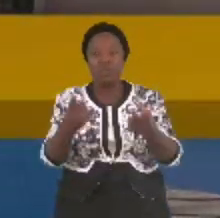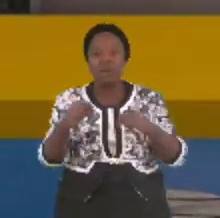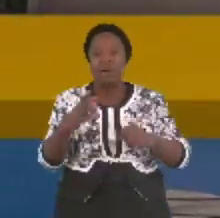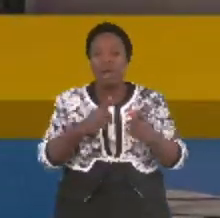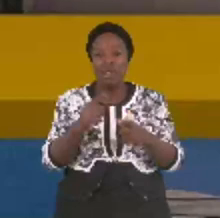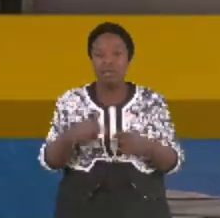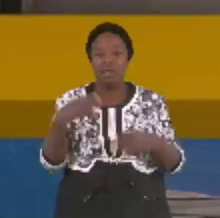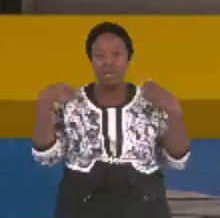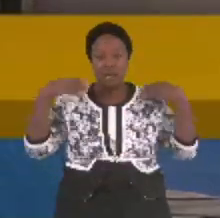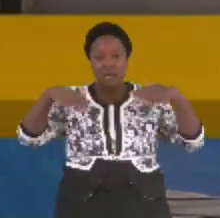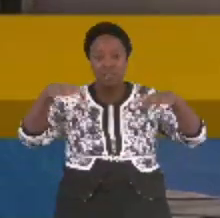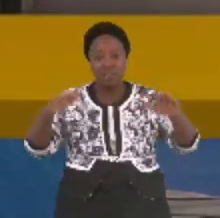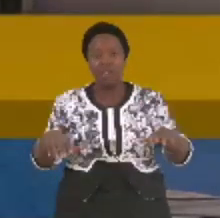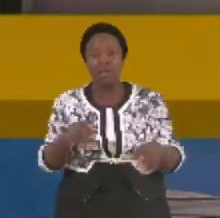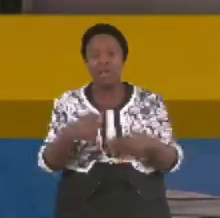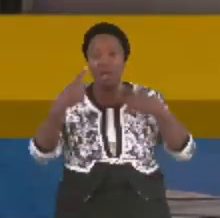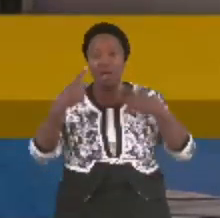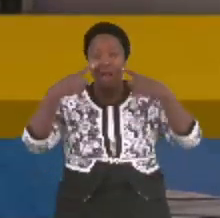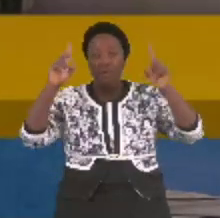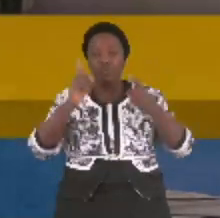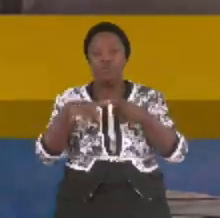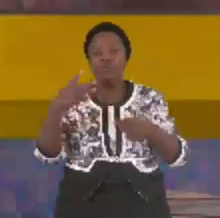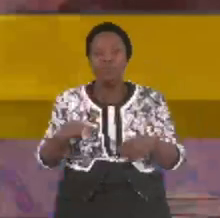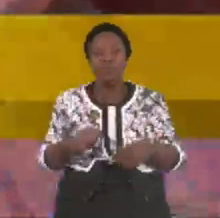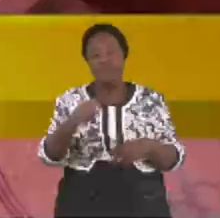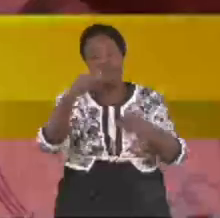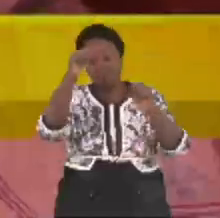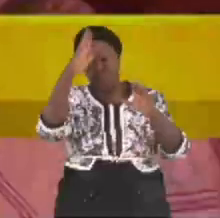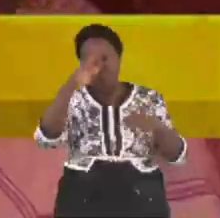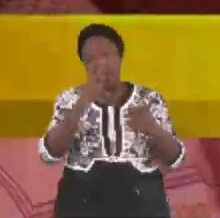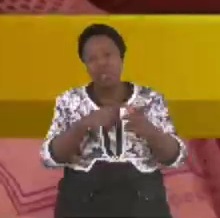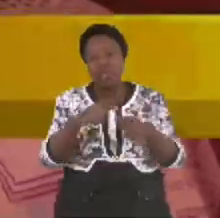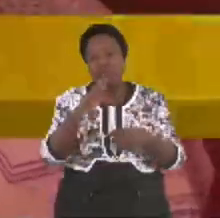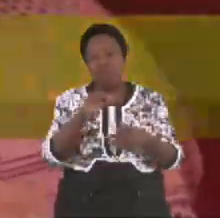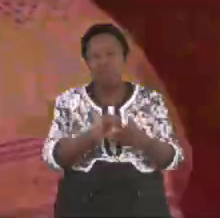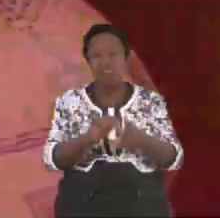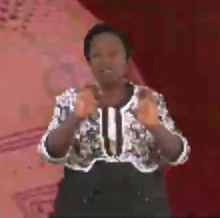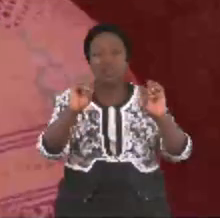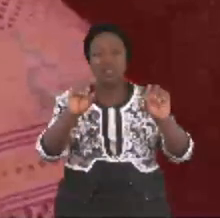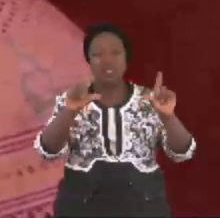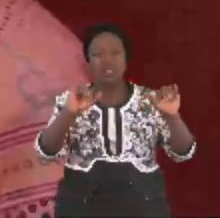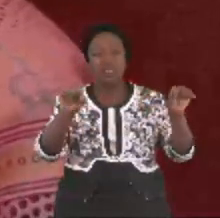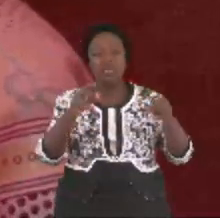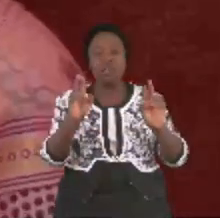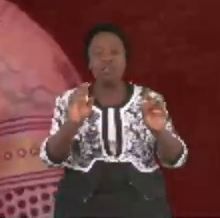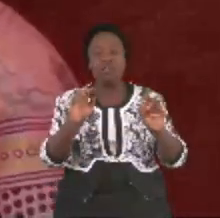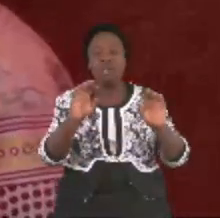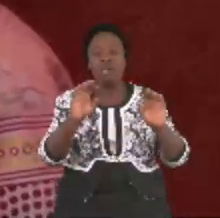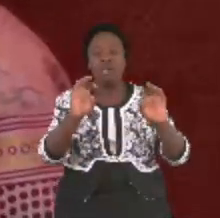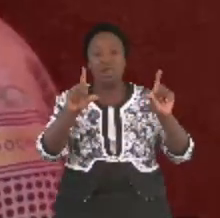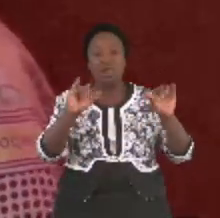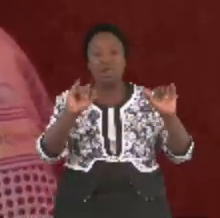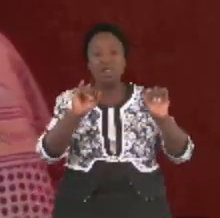Et l'ange a déclaré au Père, il a dit, Élisabeth, ton épouse, ta femme